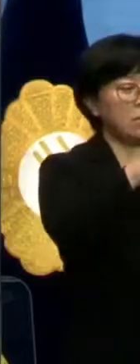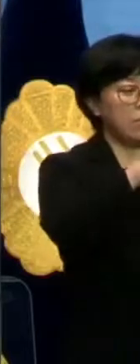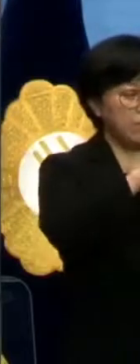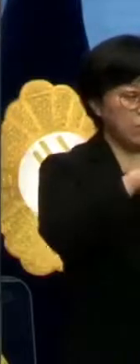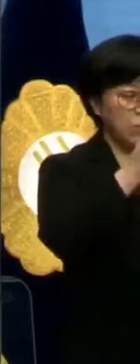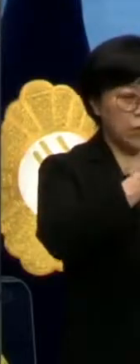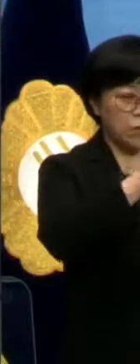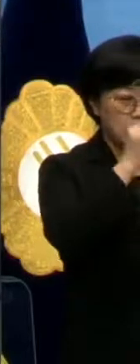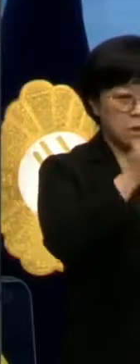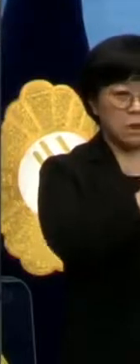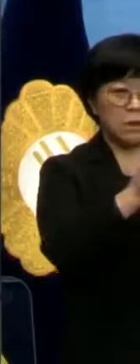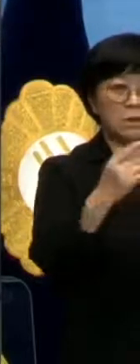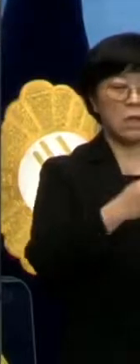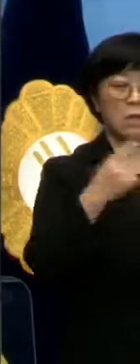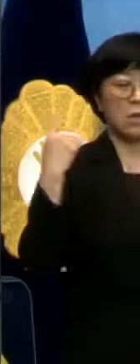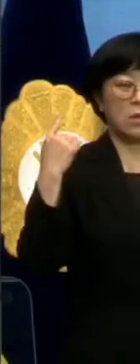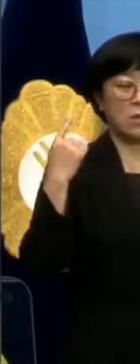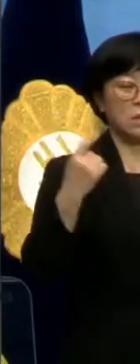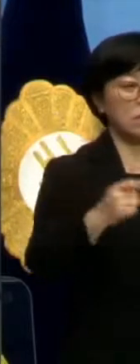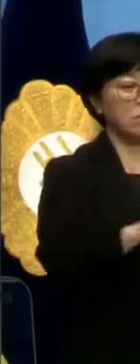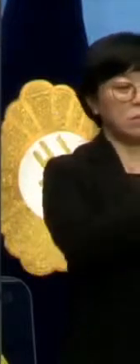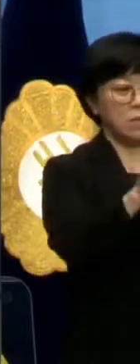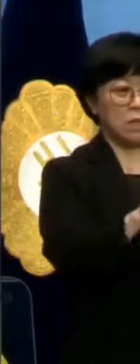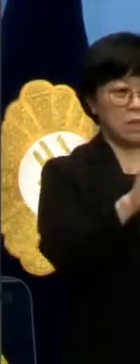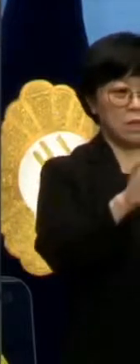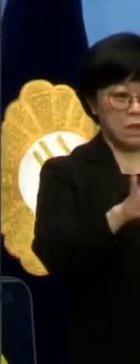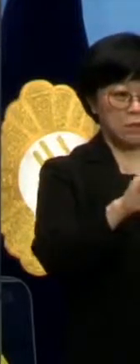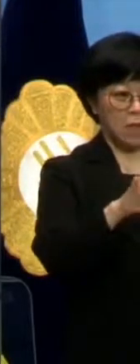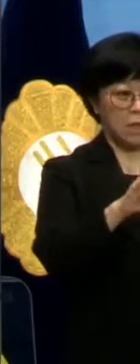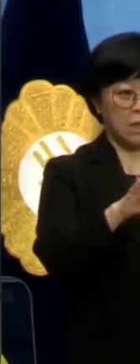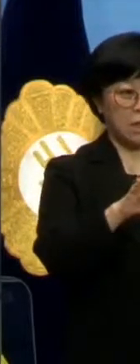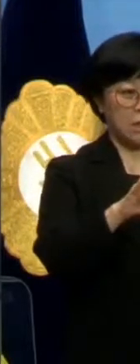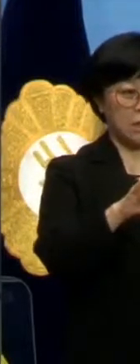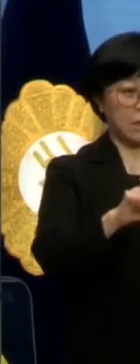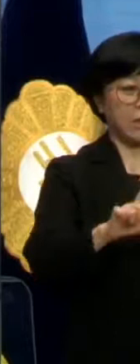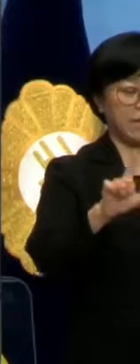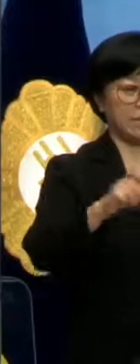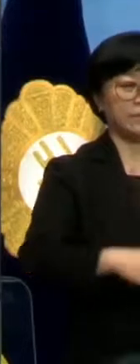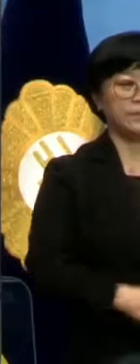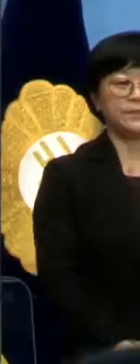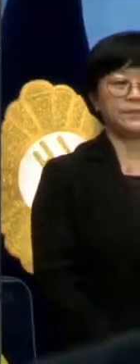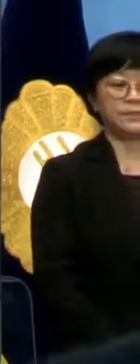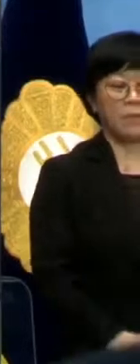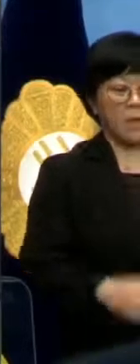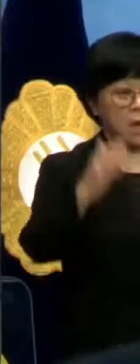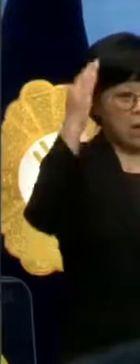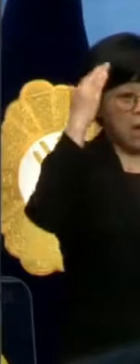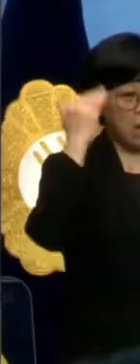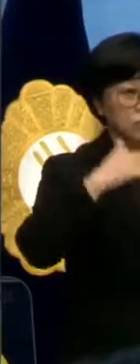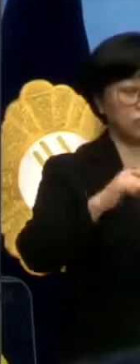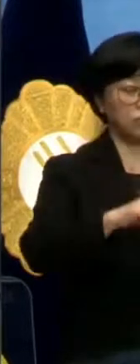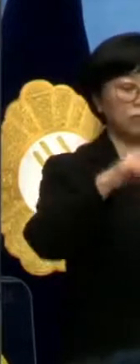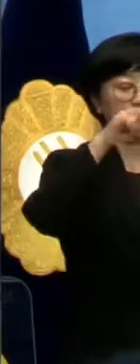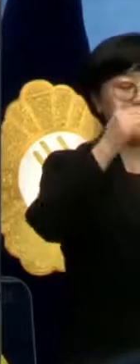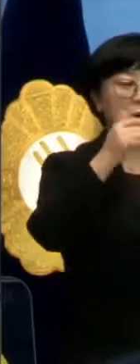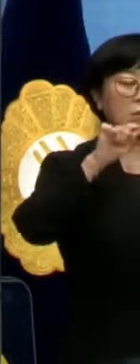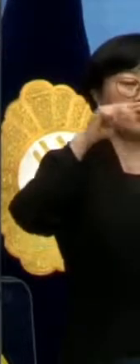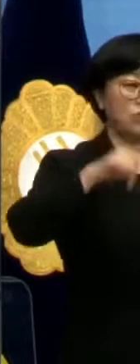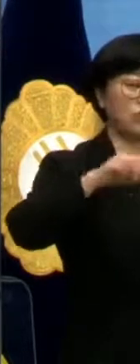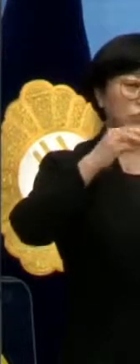것은 작년 12월 24일 입니다 한국 수의 원작에서는